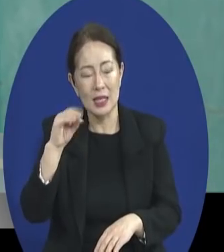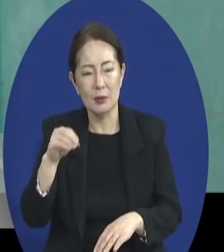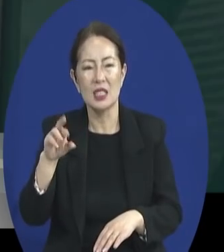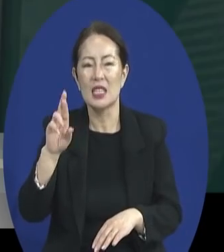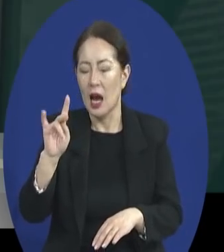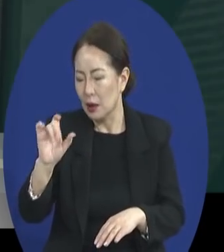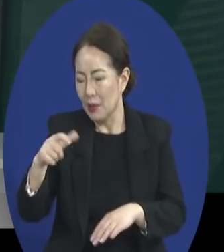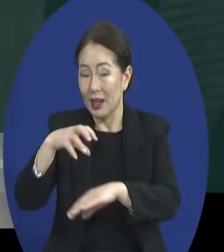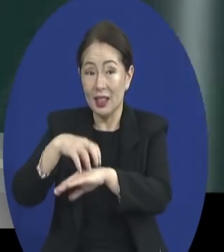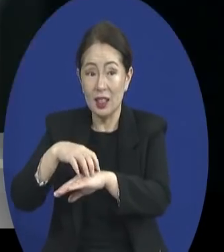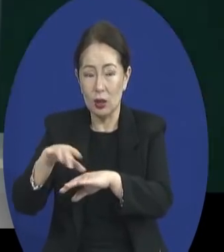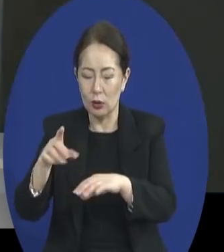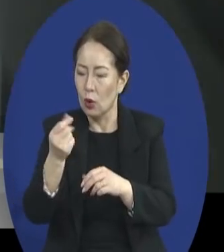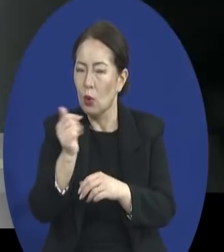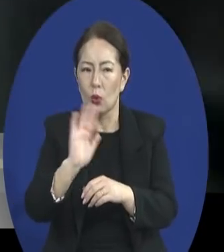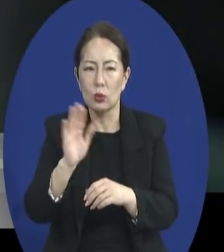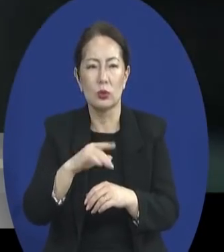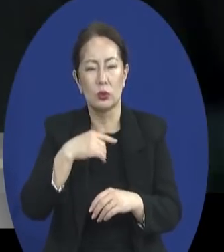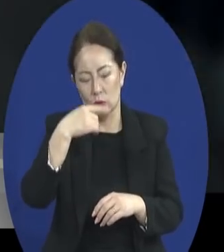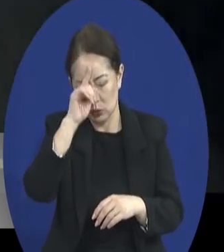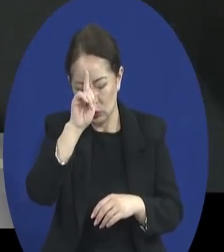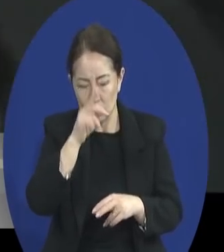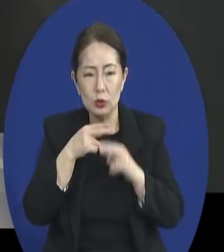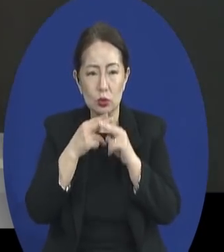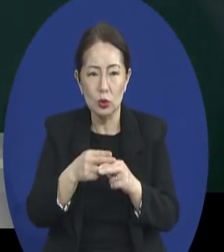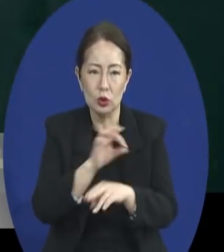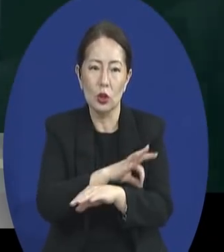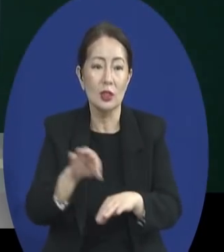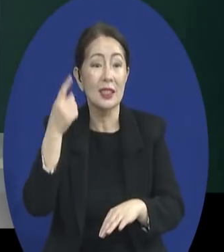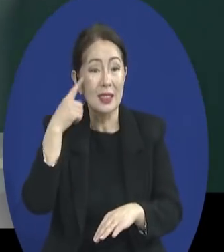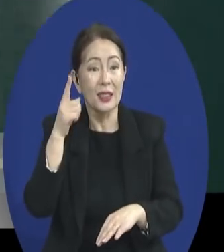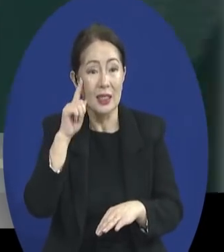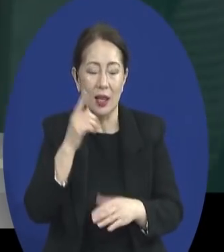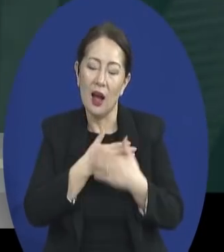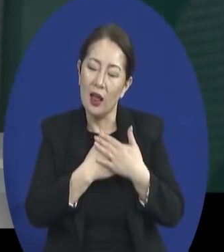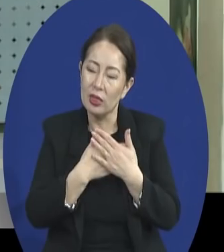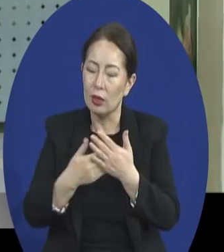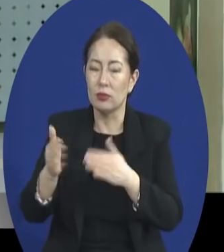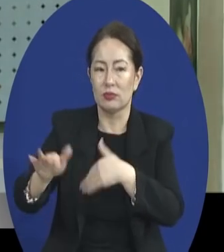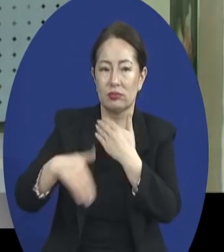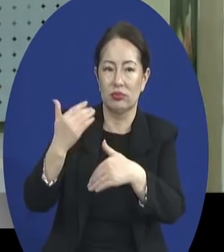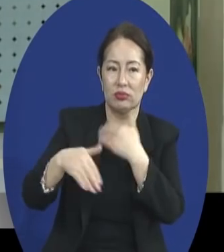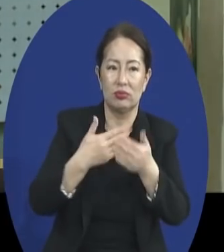Яармгийн гэр хорооллолт, үн төлбөргүй шүдний тусламж үзүүлэх төслүүдийг санаачилж хандив босгож байна.